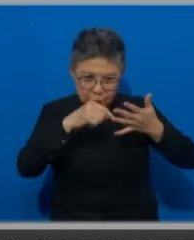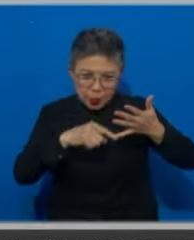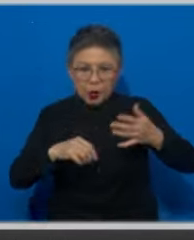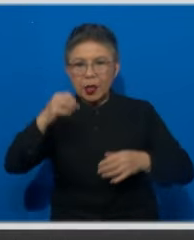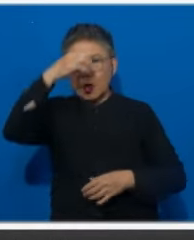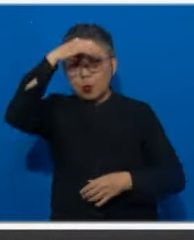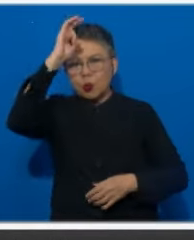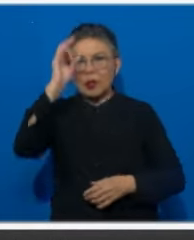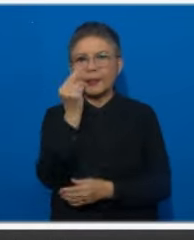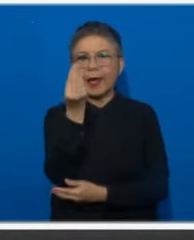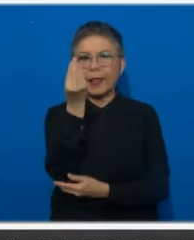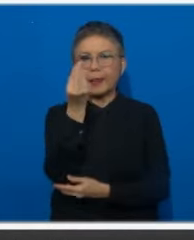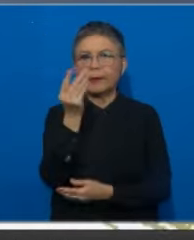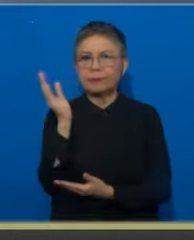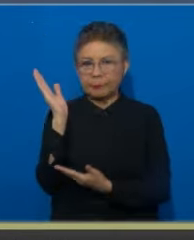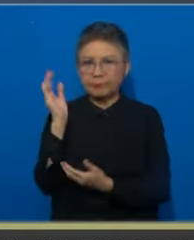Polda Metro Jaya.